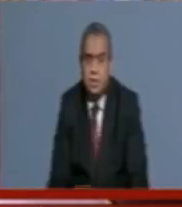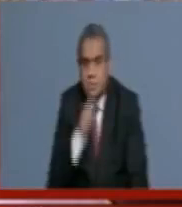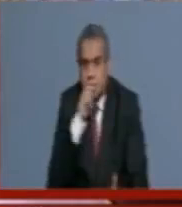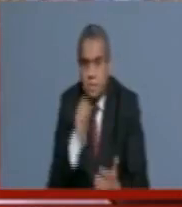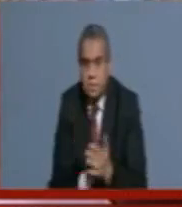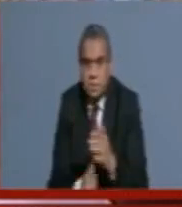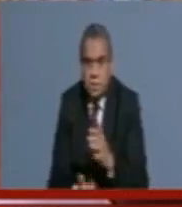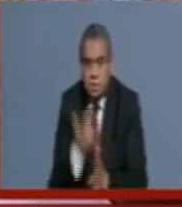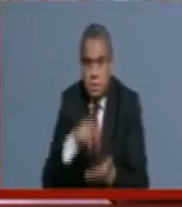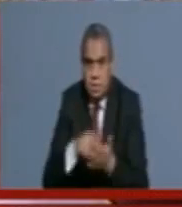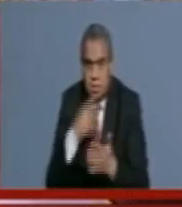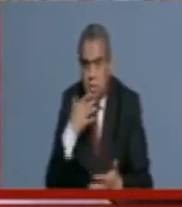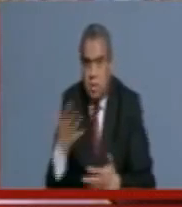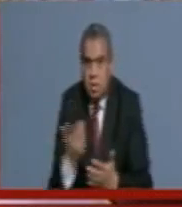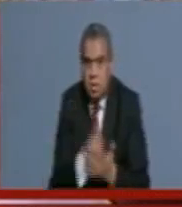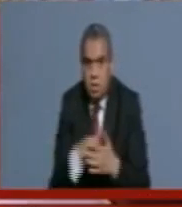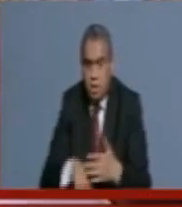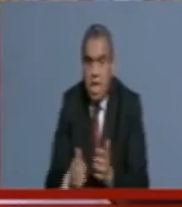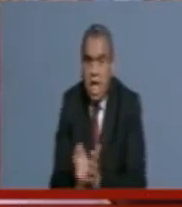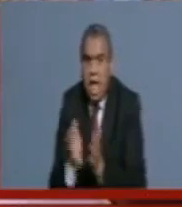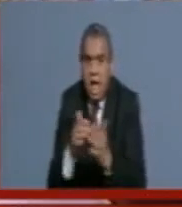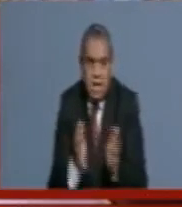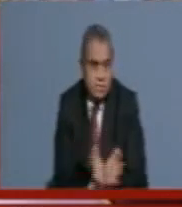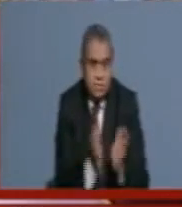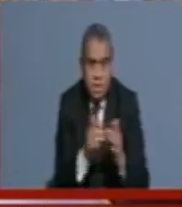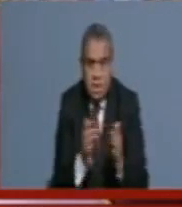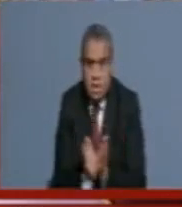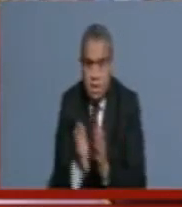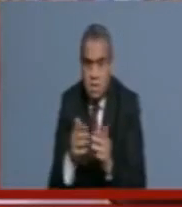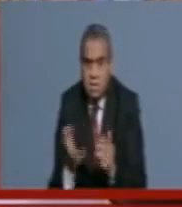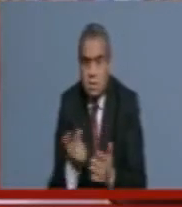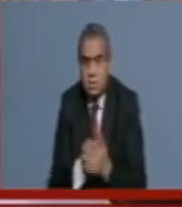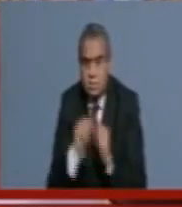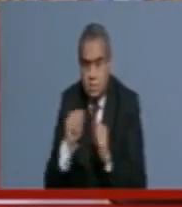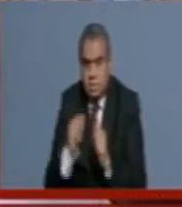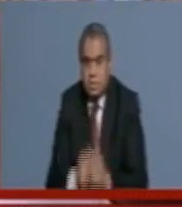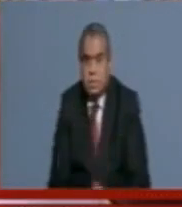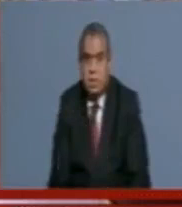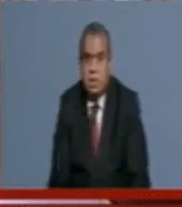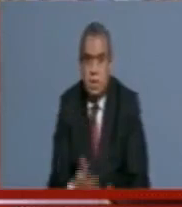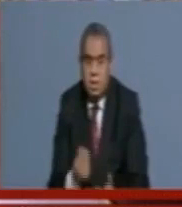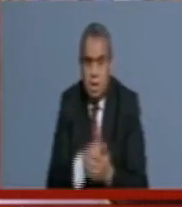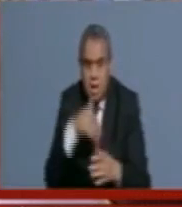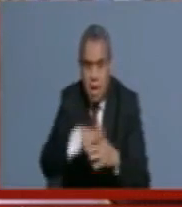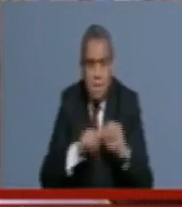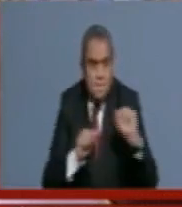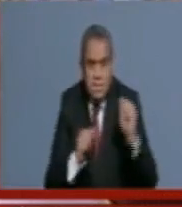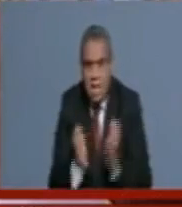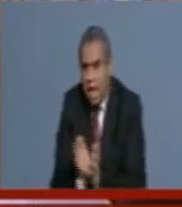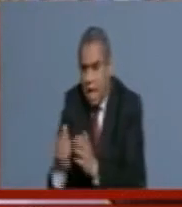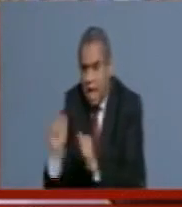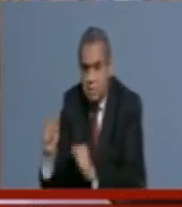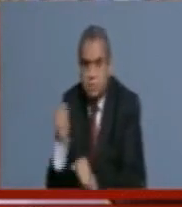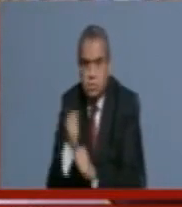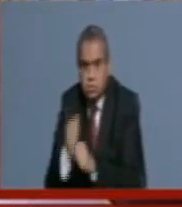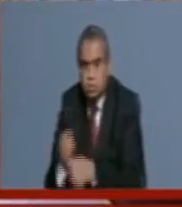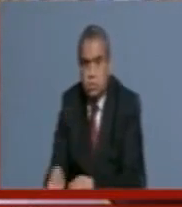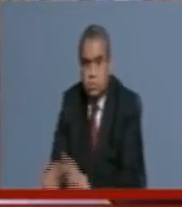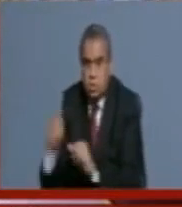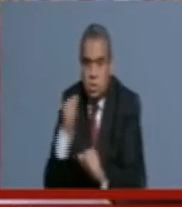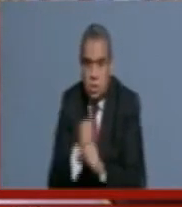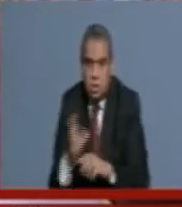الأرض. الأحزاب الممثل لكل منهم مرشح اشتغل عمل